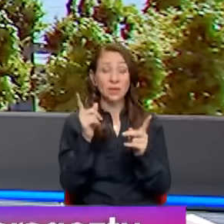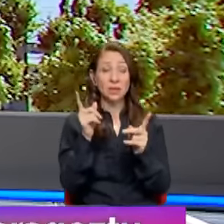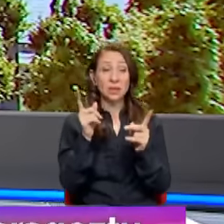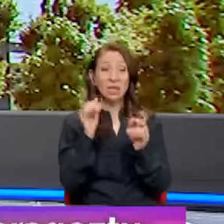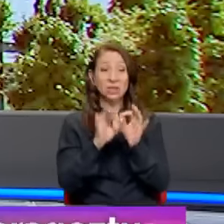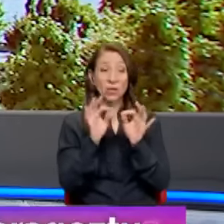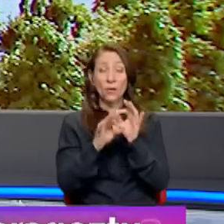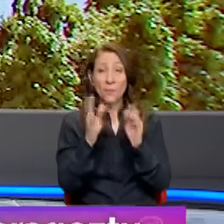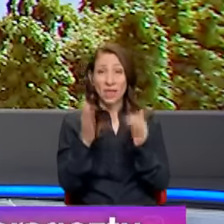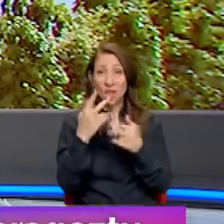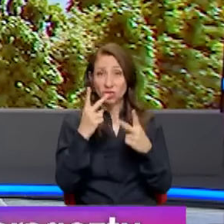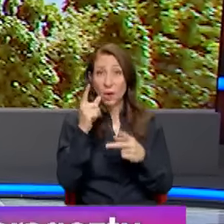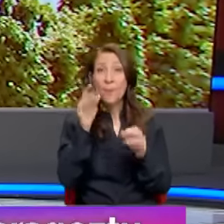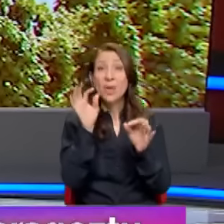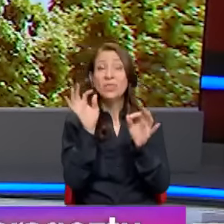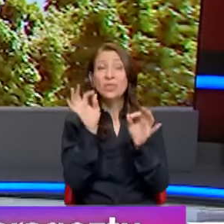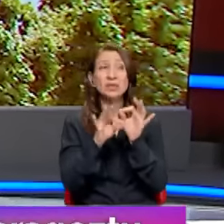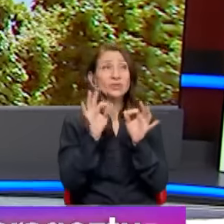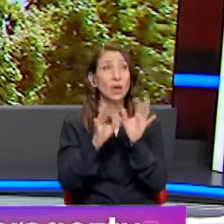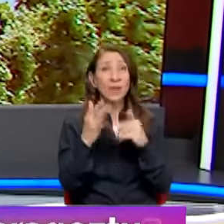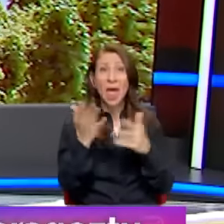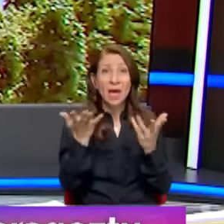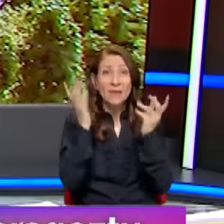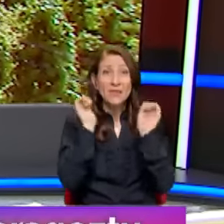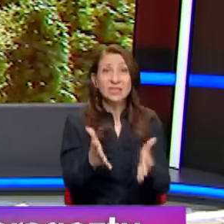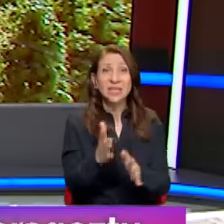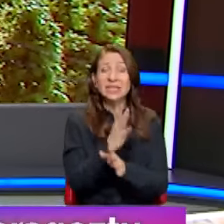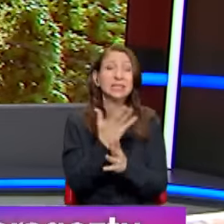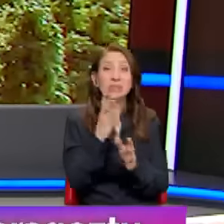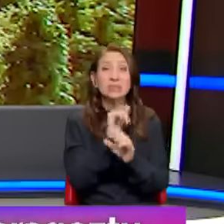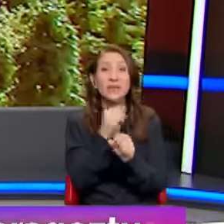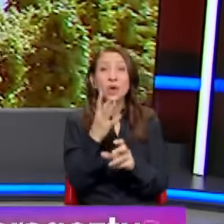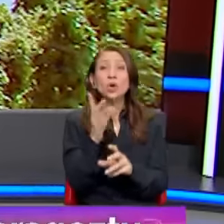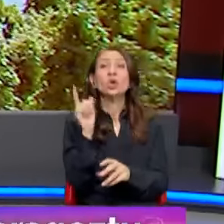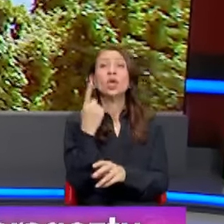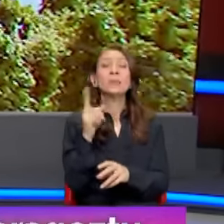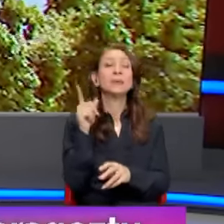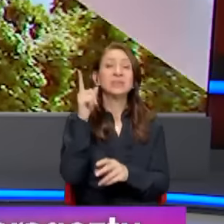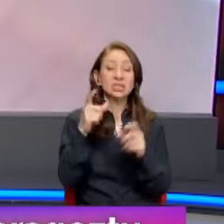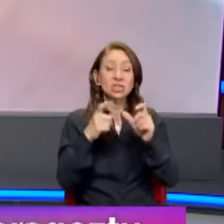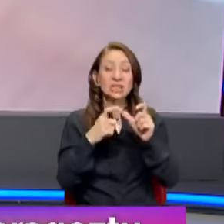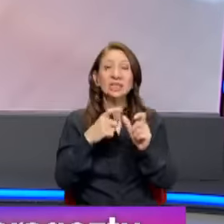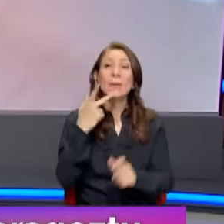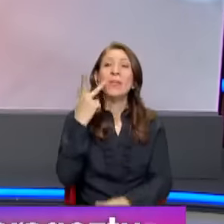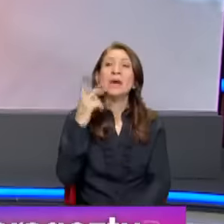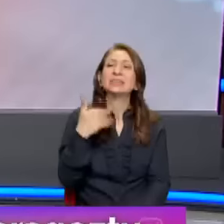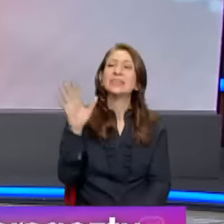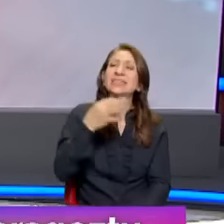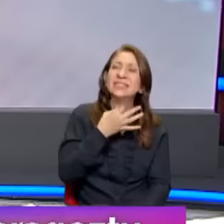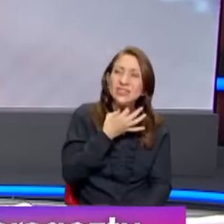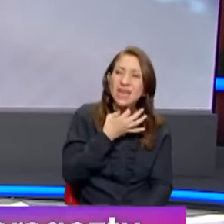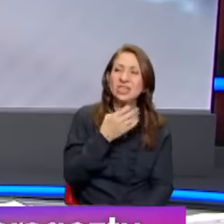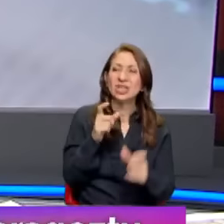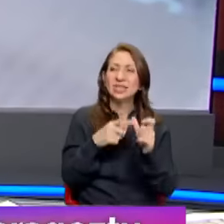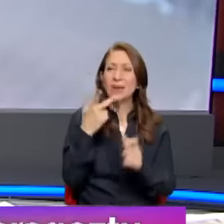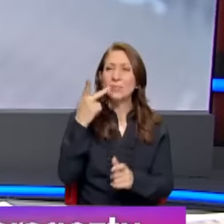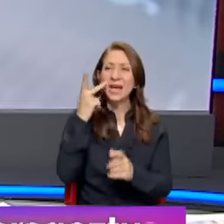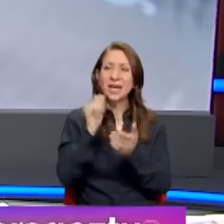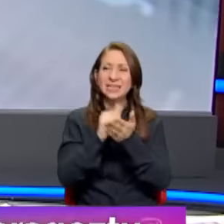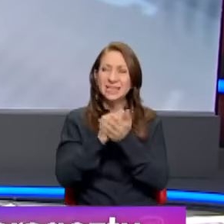açıklandı o tasarruf paketi en çok kimi vuruyor derseniz yönetmenimiz Şehnaz Abla'dan Ben bir rica edeyim Şehnaz abla